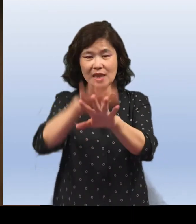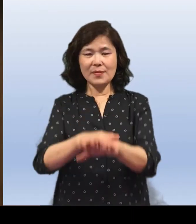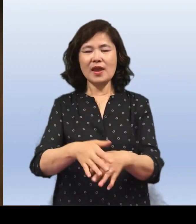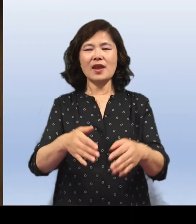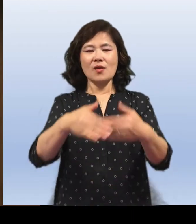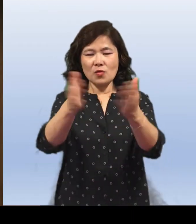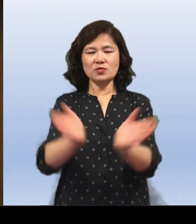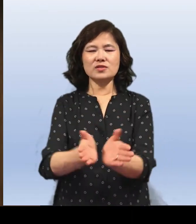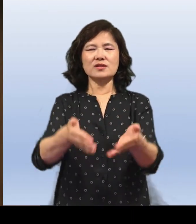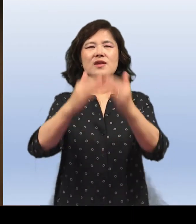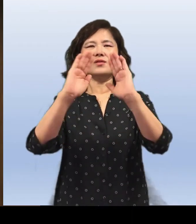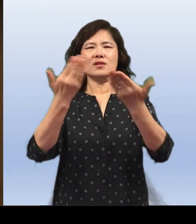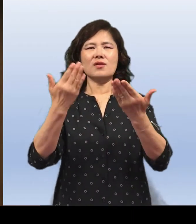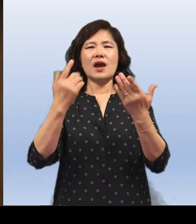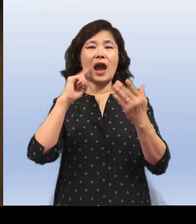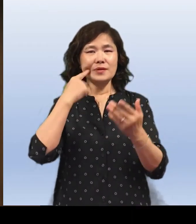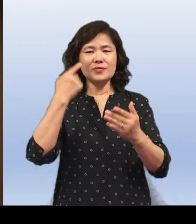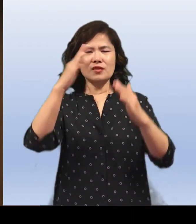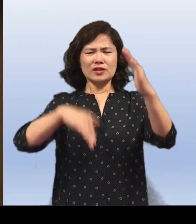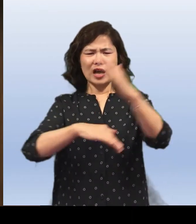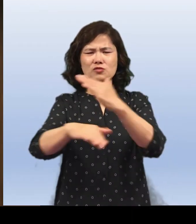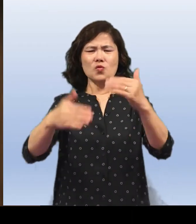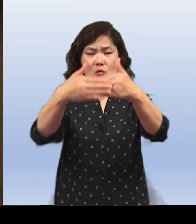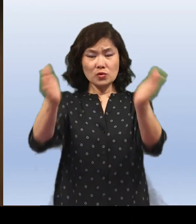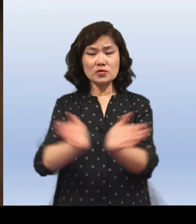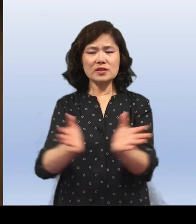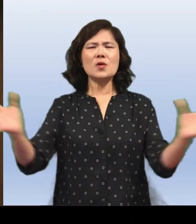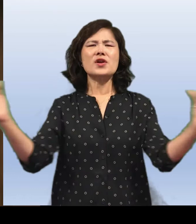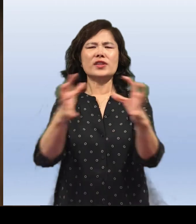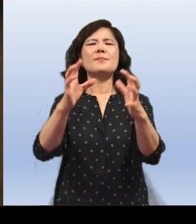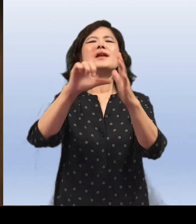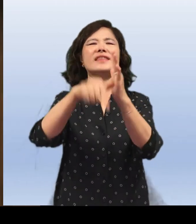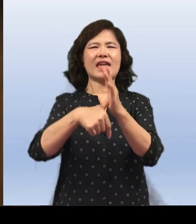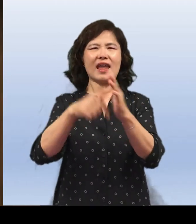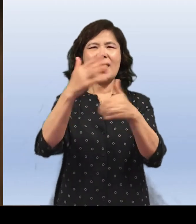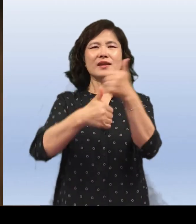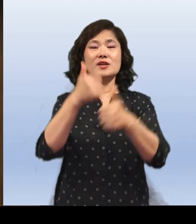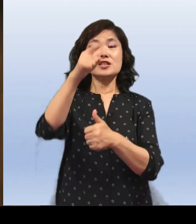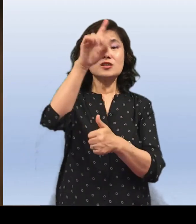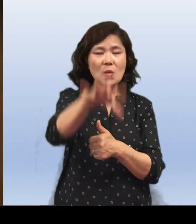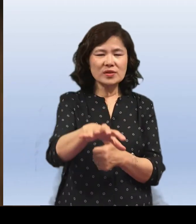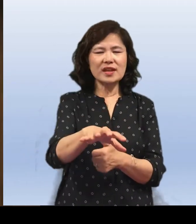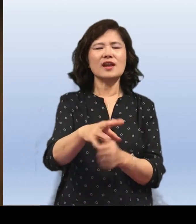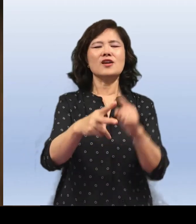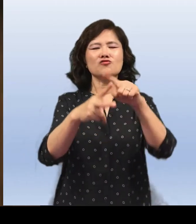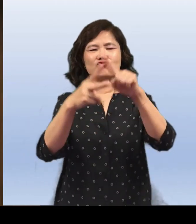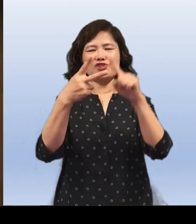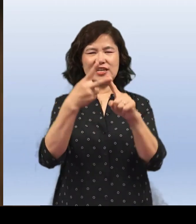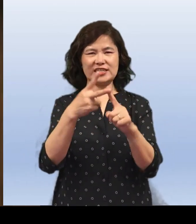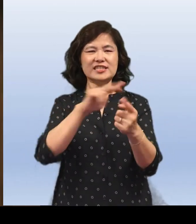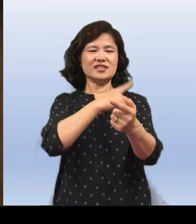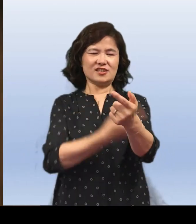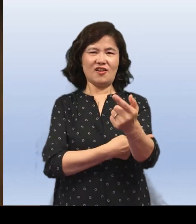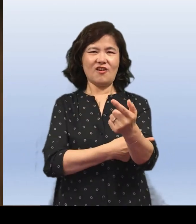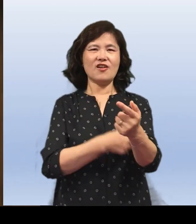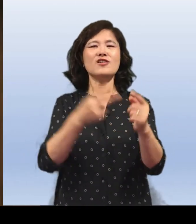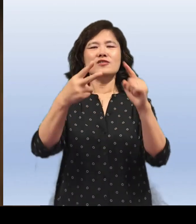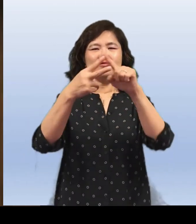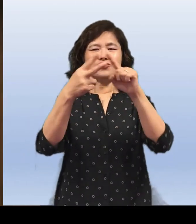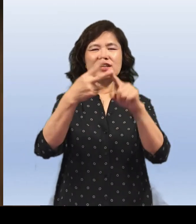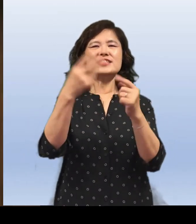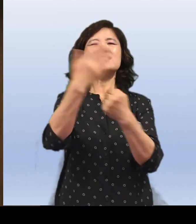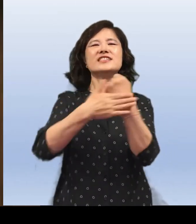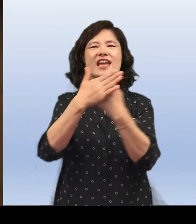세워지고 아름다운 가족 공동체로 연합할 때에 하나님은 그곳 안에 두 가지 능력, 두